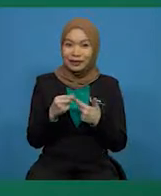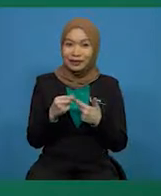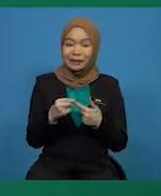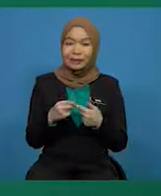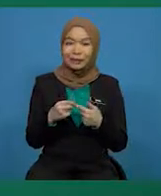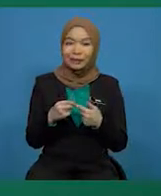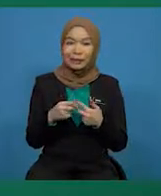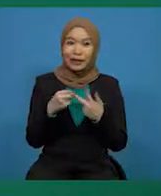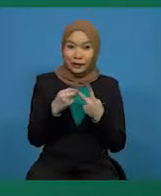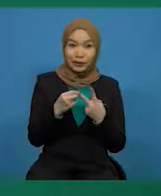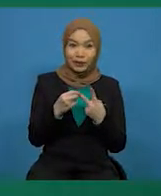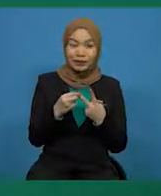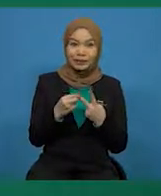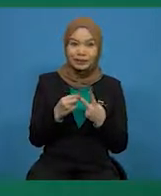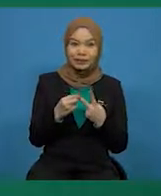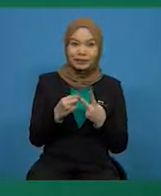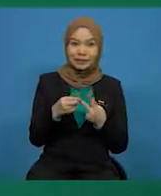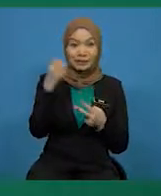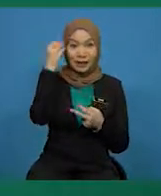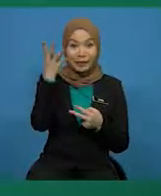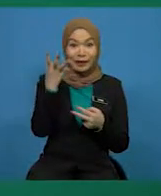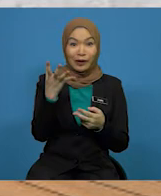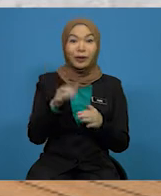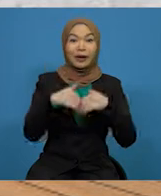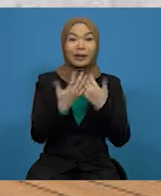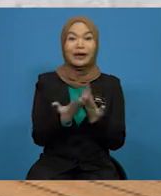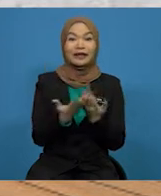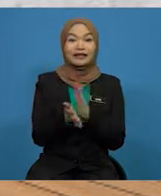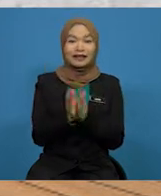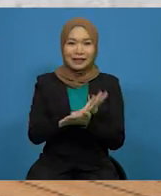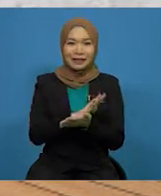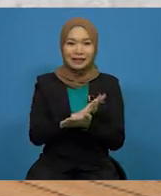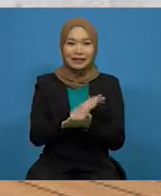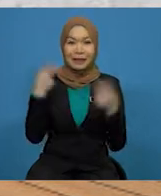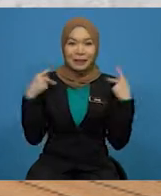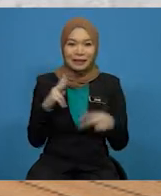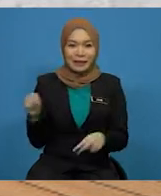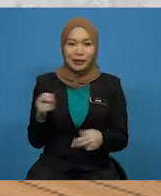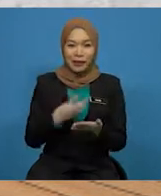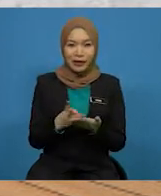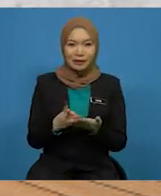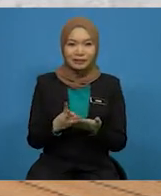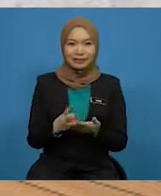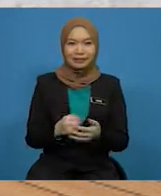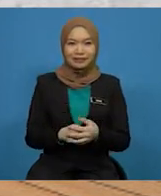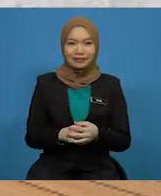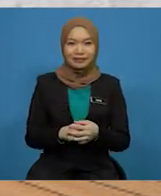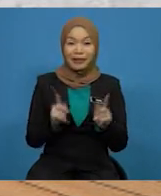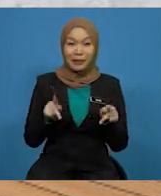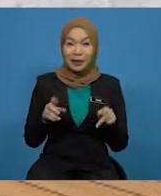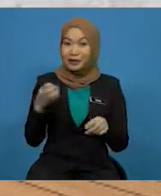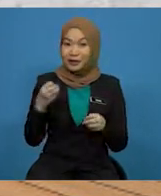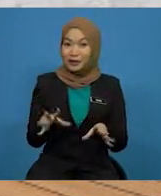bagaimana keseimbangan pasaran wang boleh berlaku. Dalam pelajaran ekonomi semester 1, para pelajar